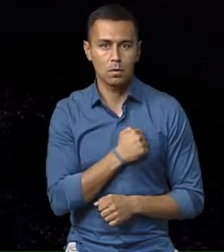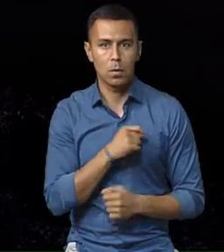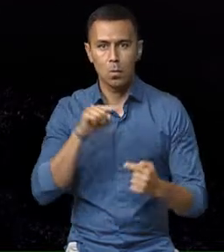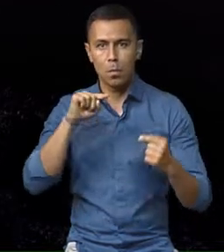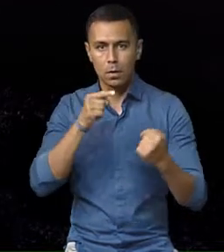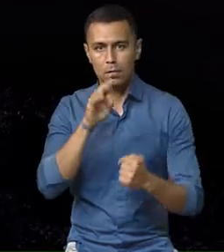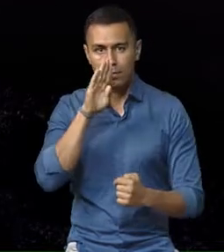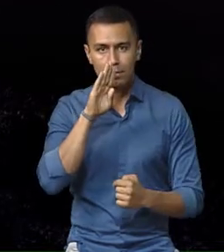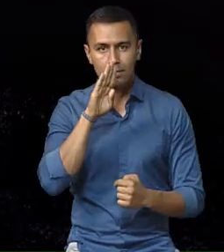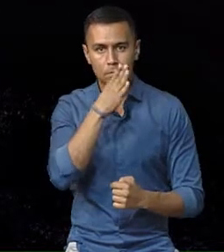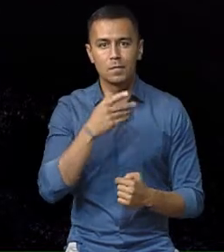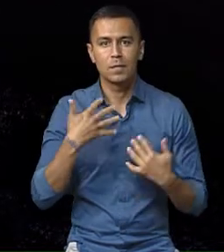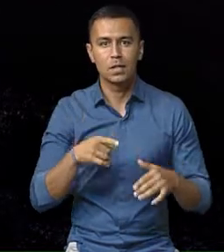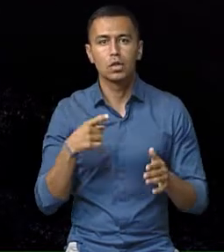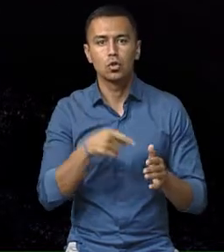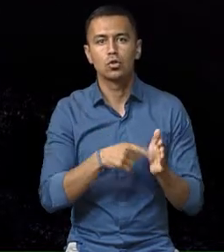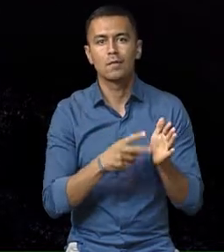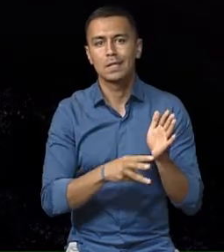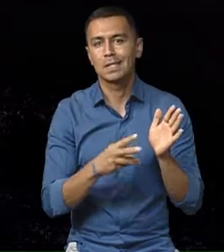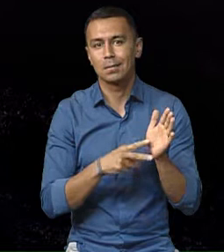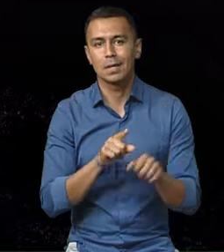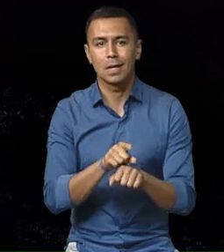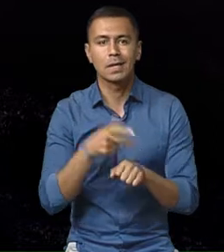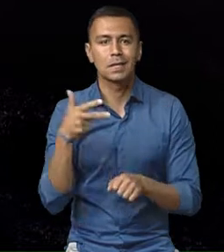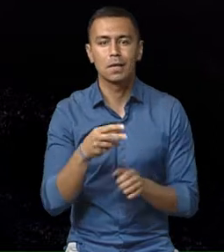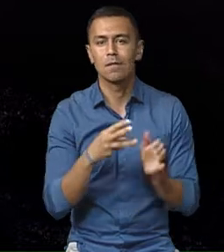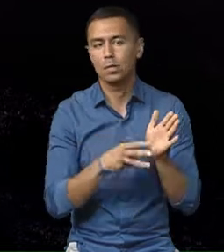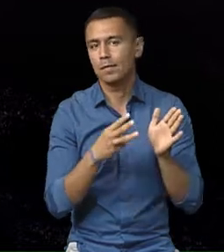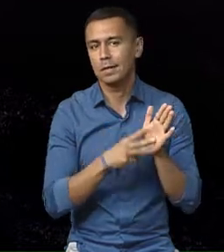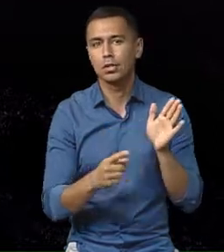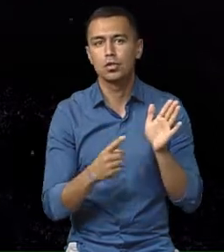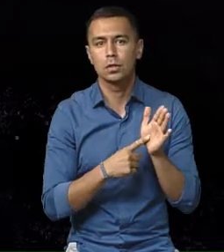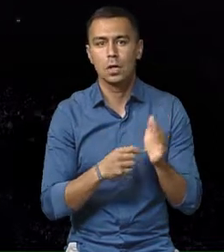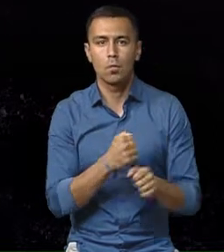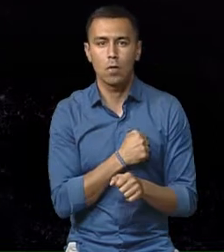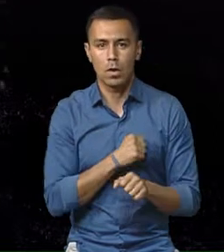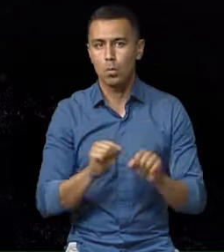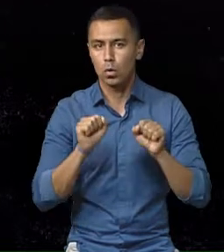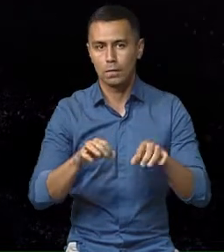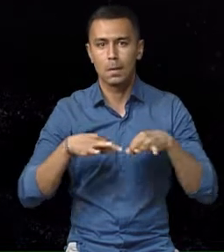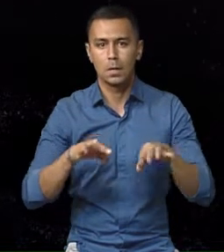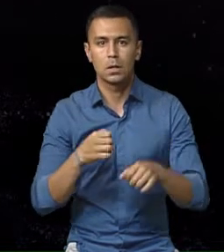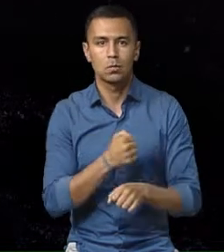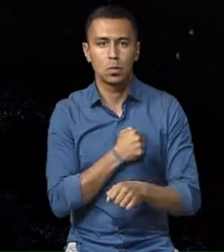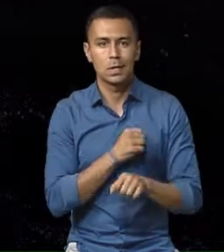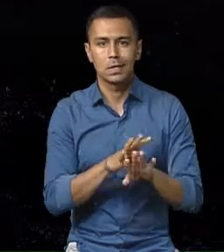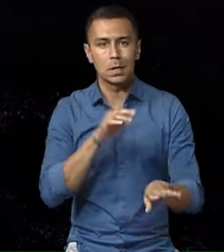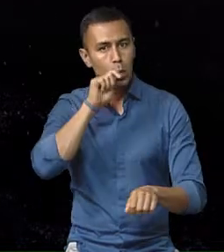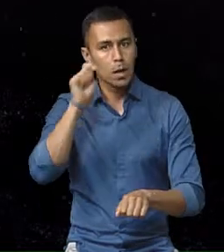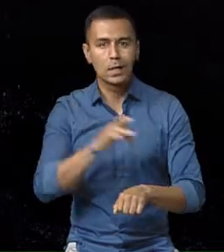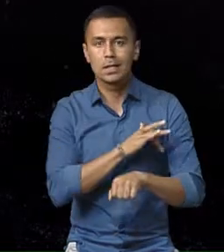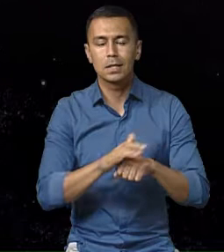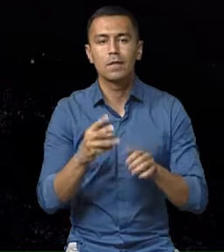Противник втратив 1687 танків та 3886 бойових броньованих машин. Збройні сили України